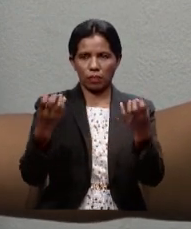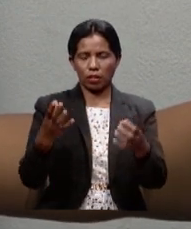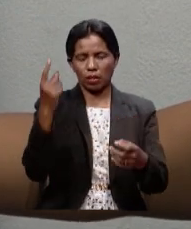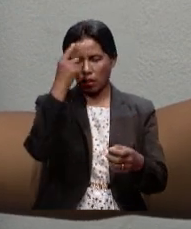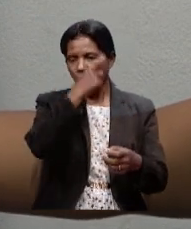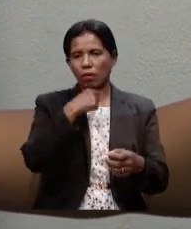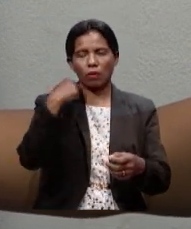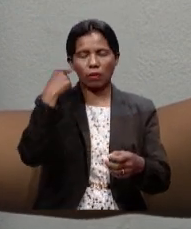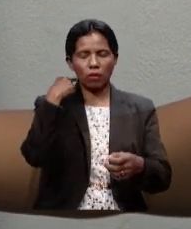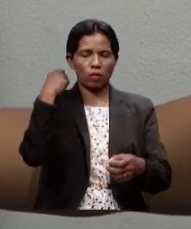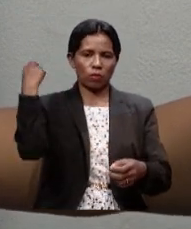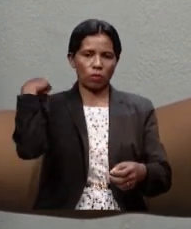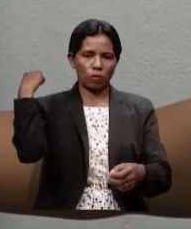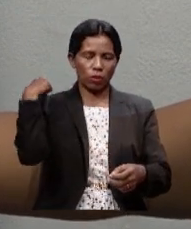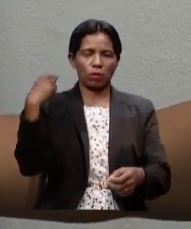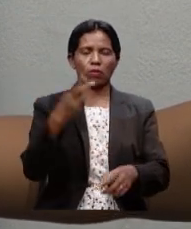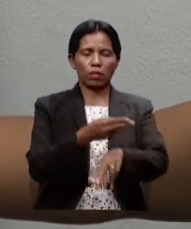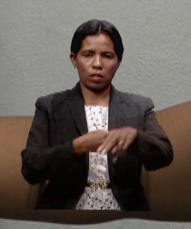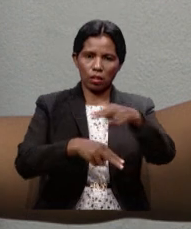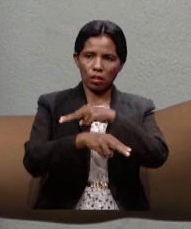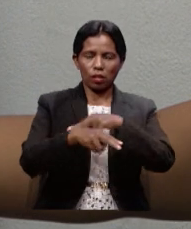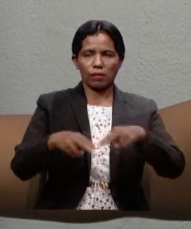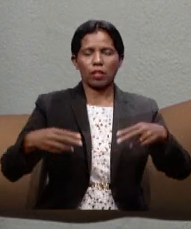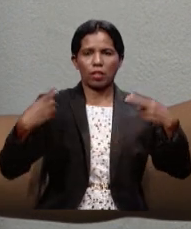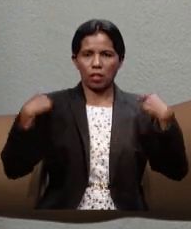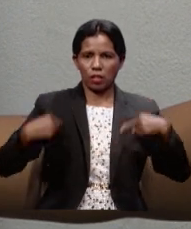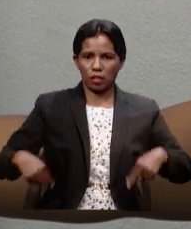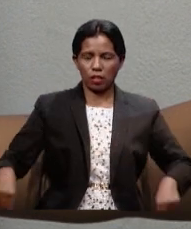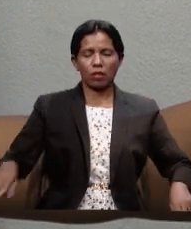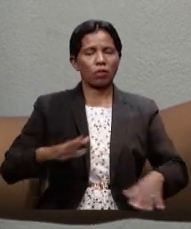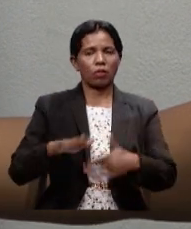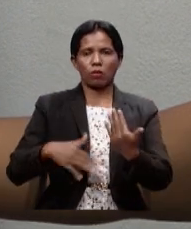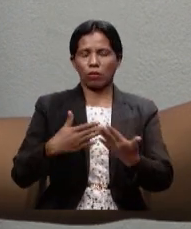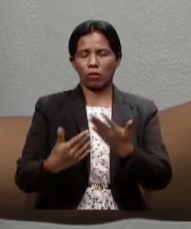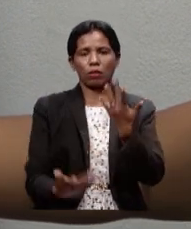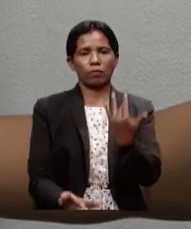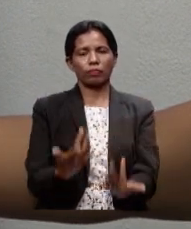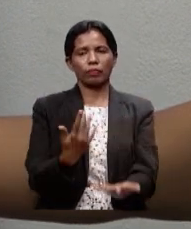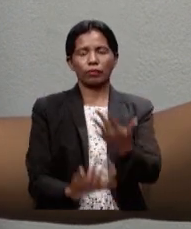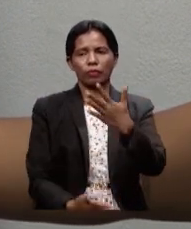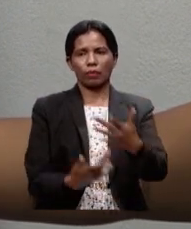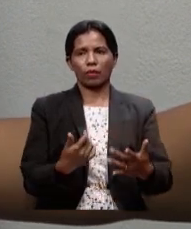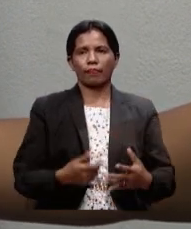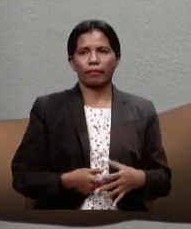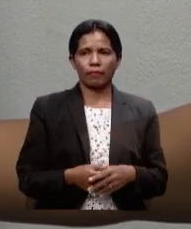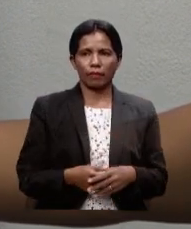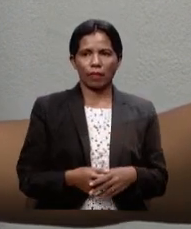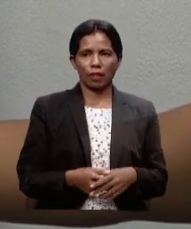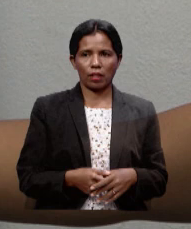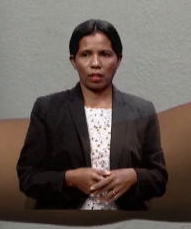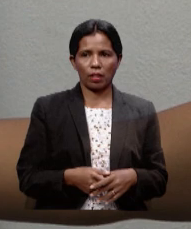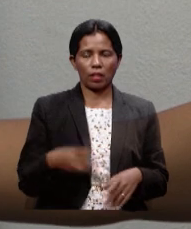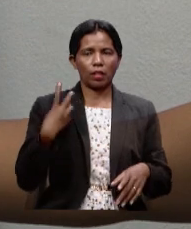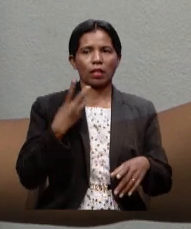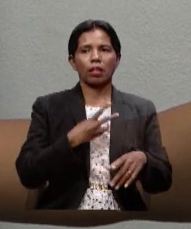oing ni kutuk larang pa nini be hirus matang wituang entau kami